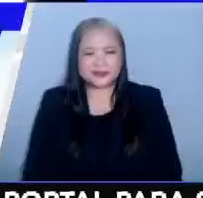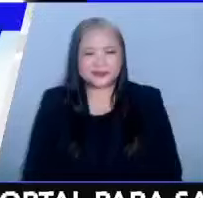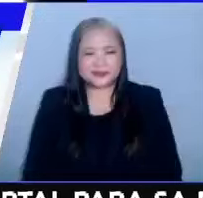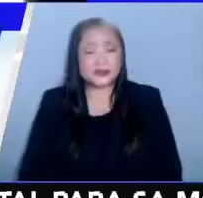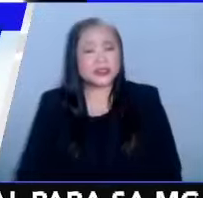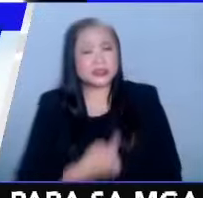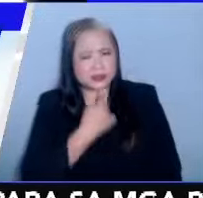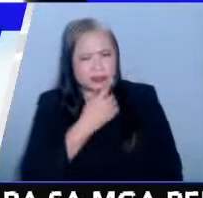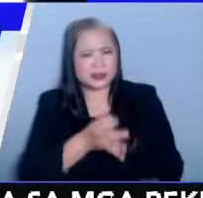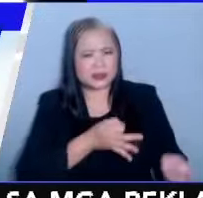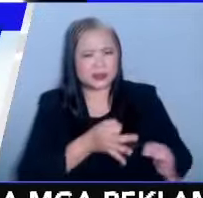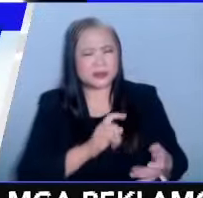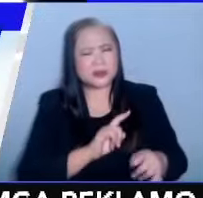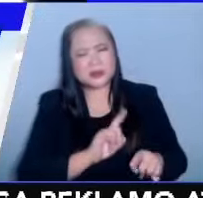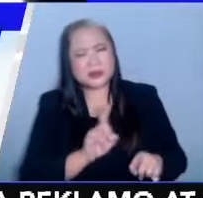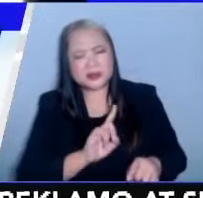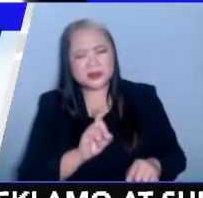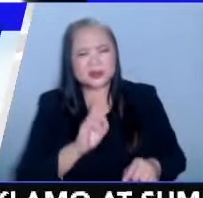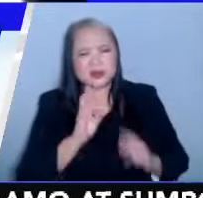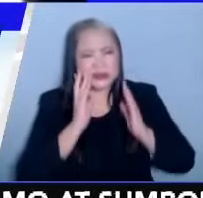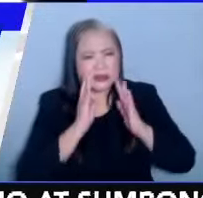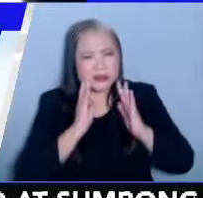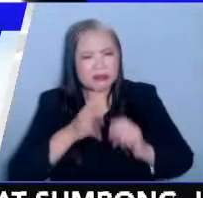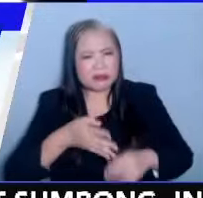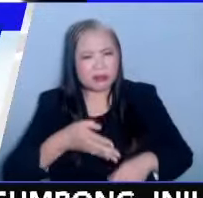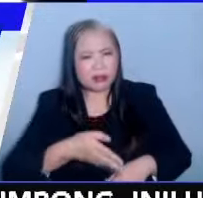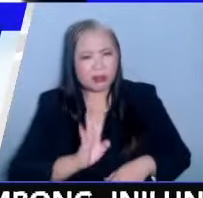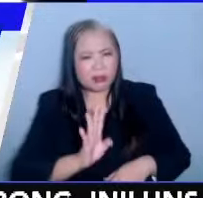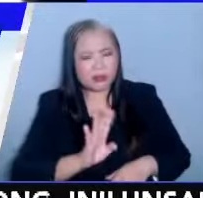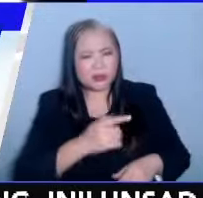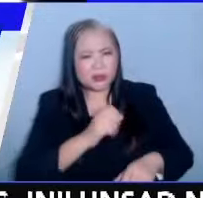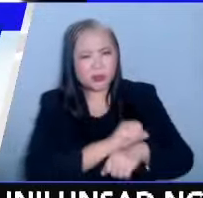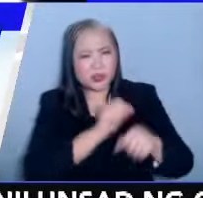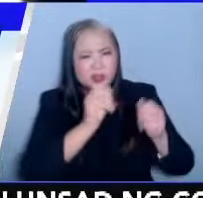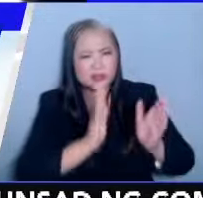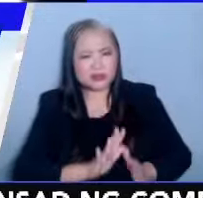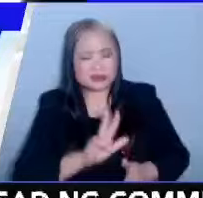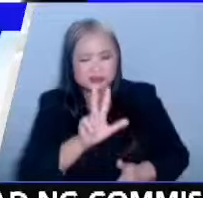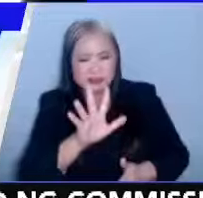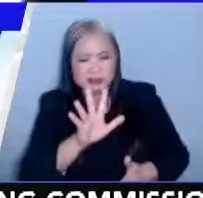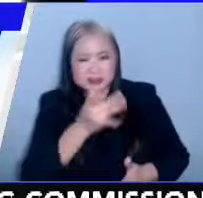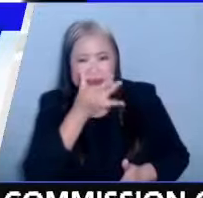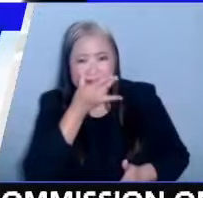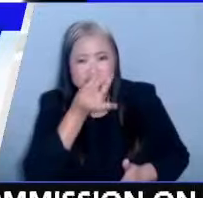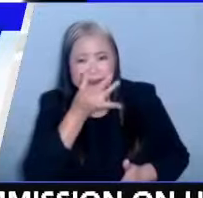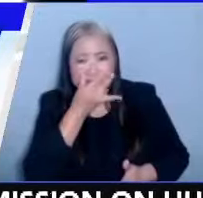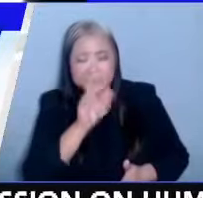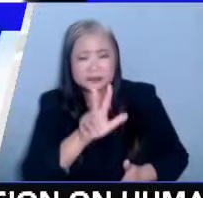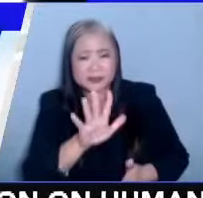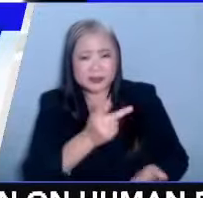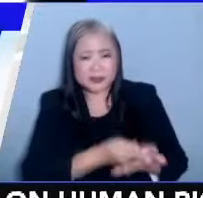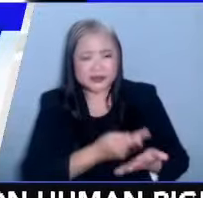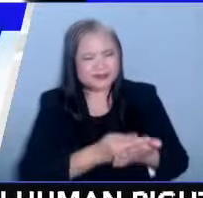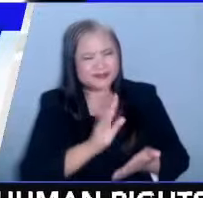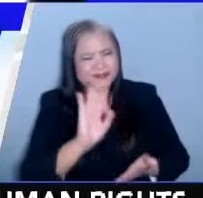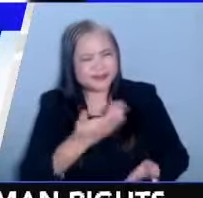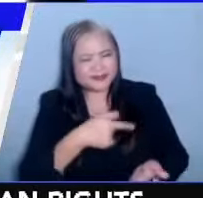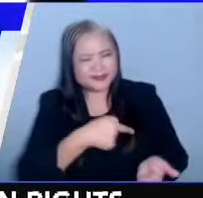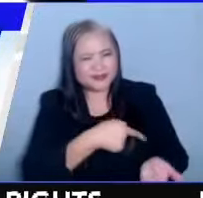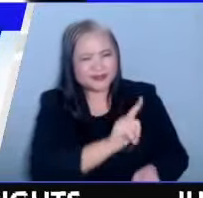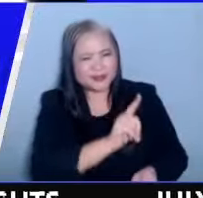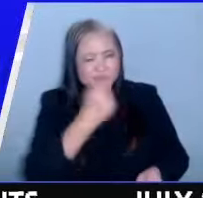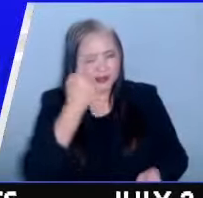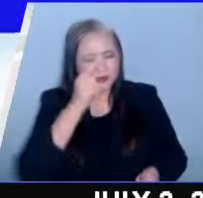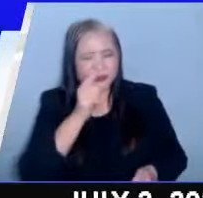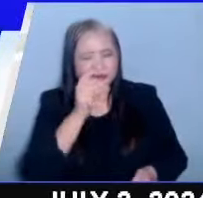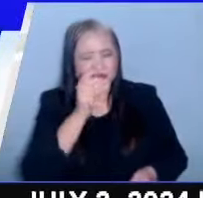o insulto ito sa mga manggagawang pilipino itong Php5 na dagdag sahod Okay ma'am If